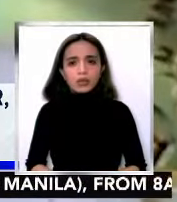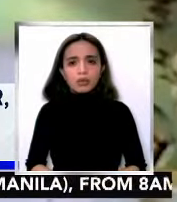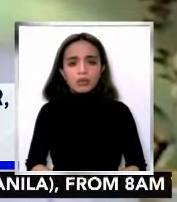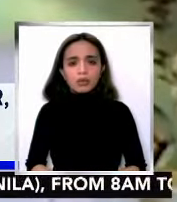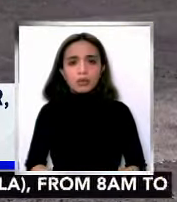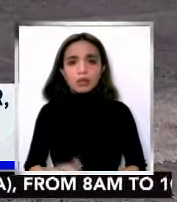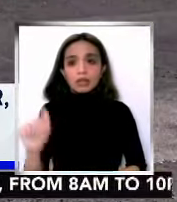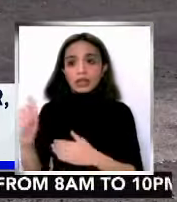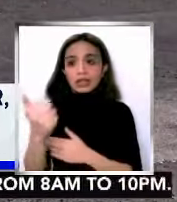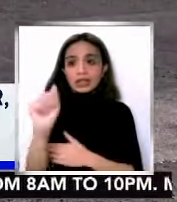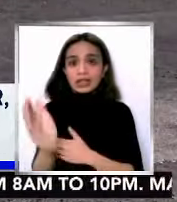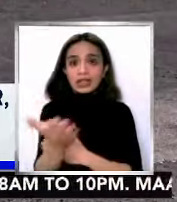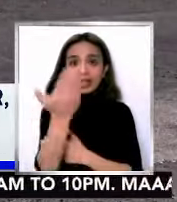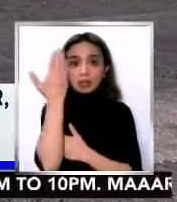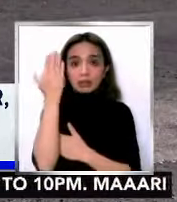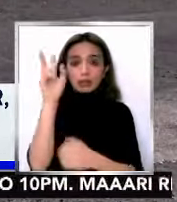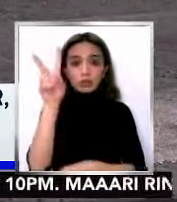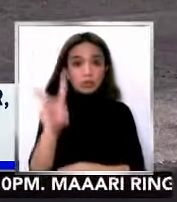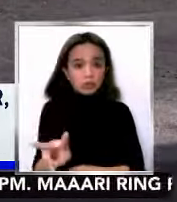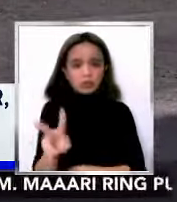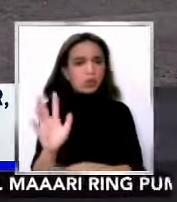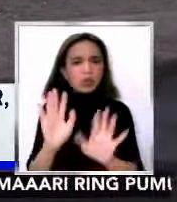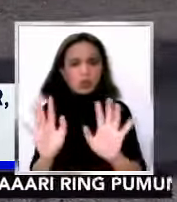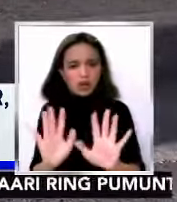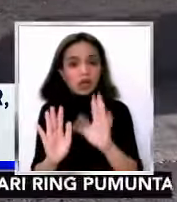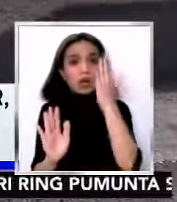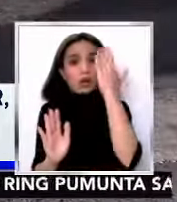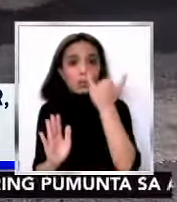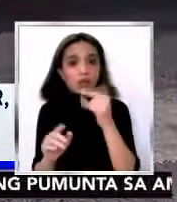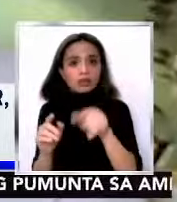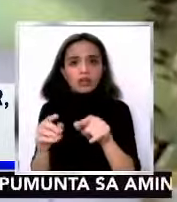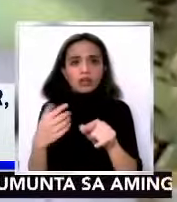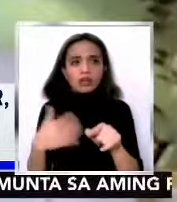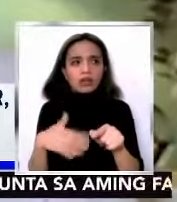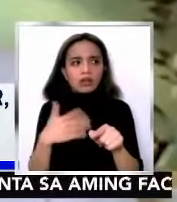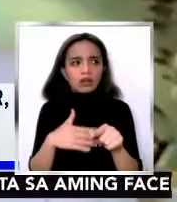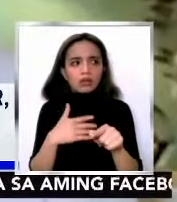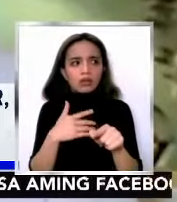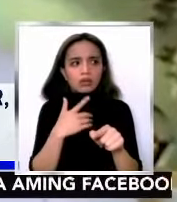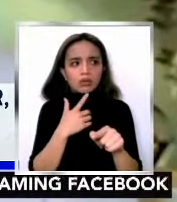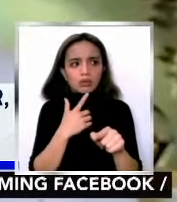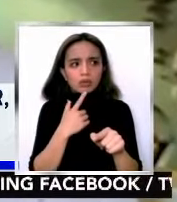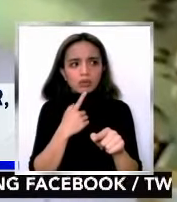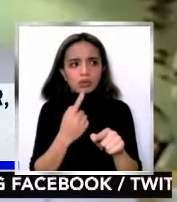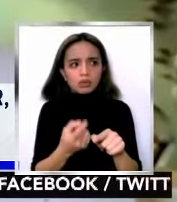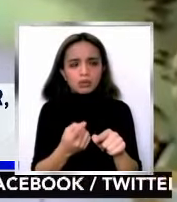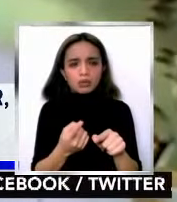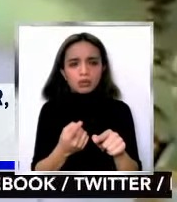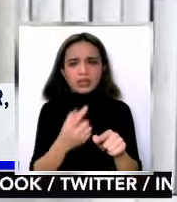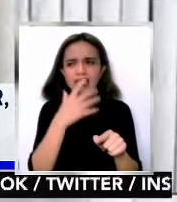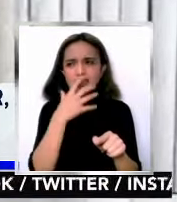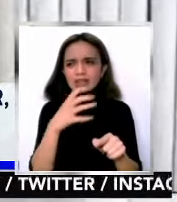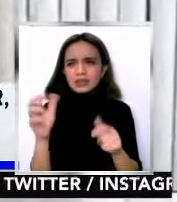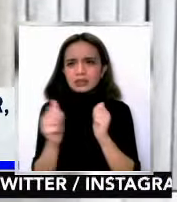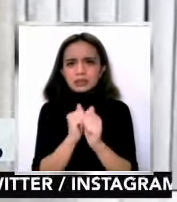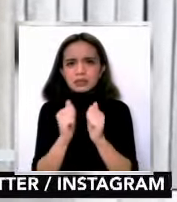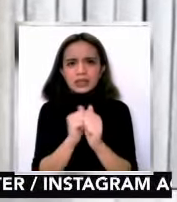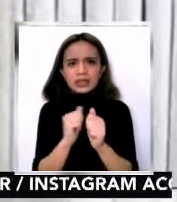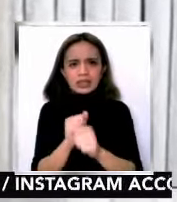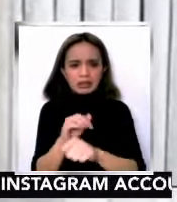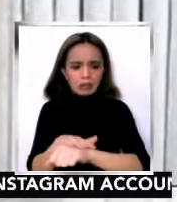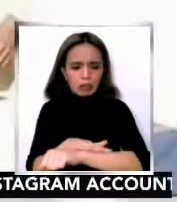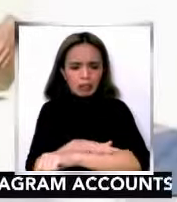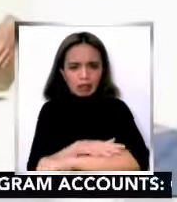10 a.m. to 2 p.m. sapagkat ito po yung oras na pinakamataas energy ng araw. So yan po yung parang pinakadamaging sa balat. Emil